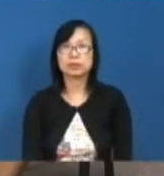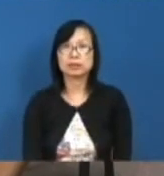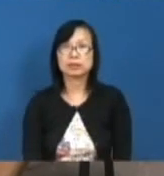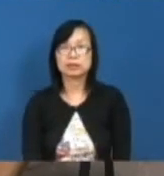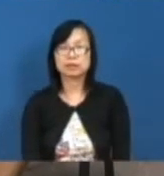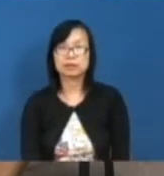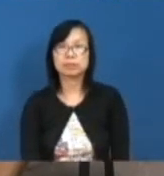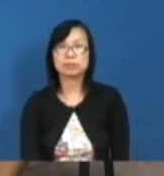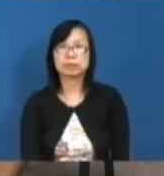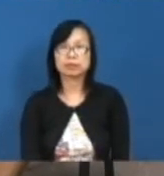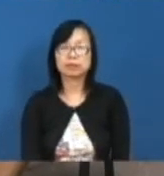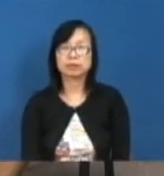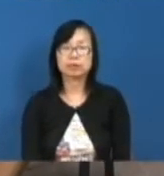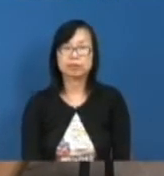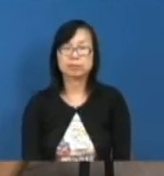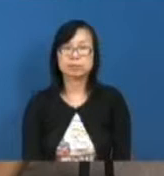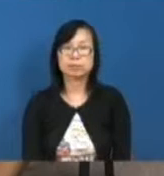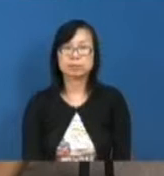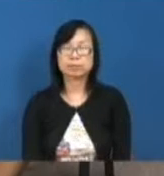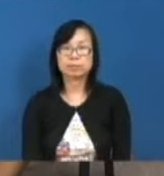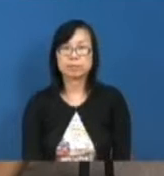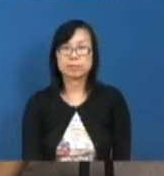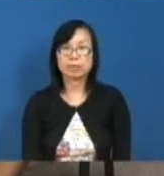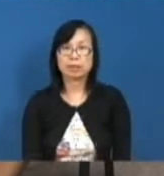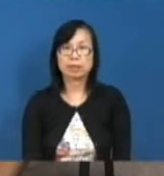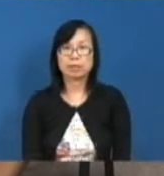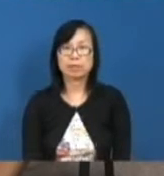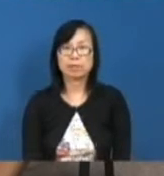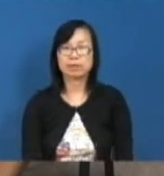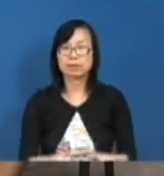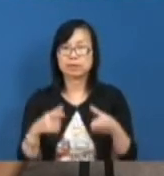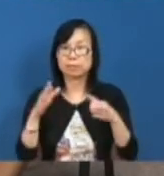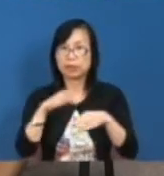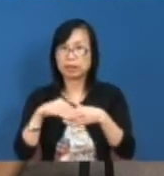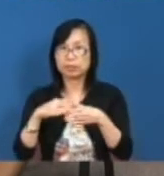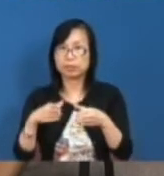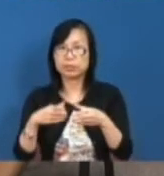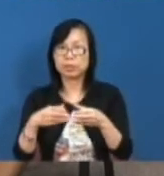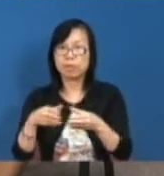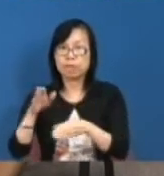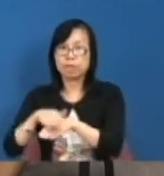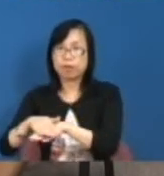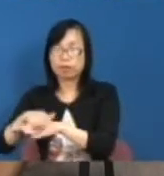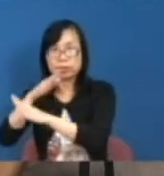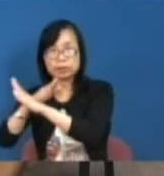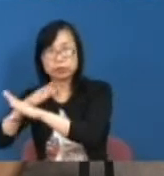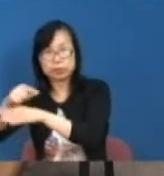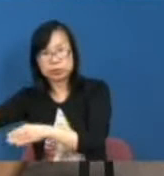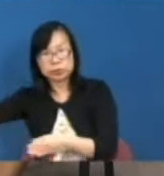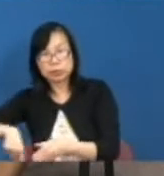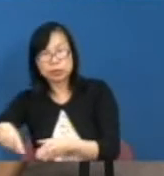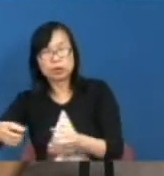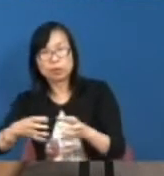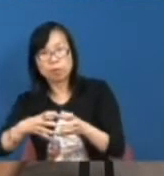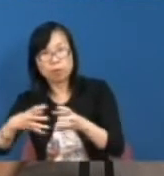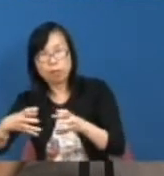邊有人食糊啫，係咪啊？揸住個籠，揸住個波，擺喺個禁區嗰度，四十五分鐘都唔開個波，邊有俾佢